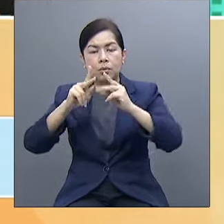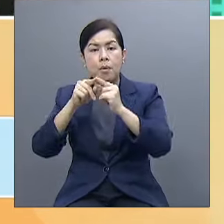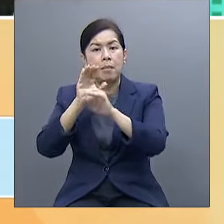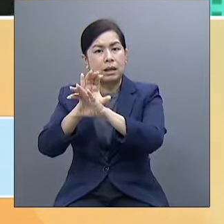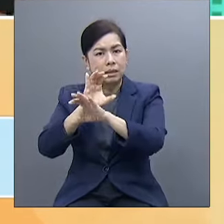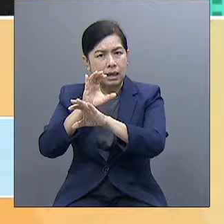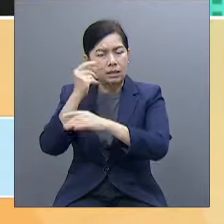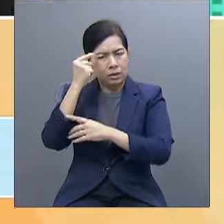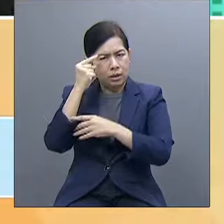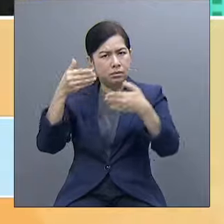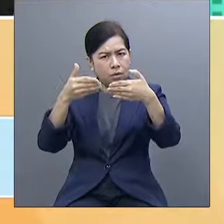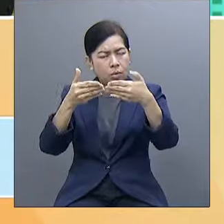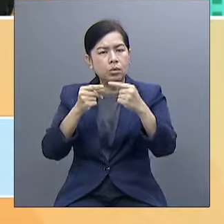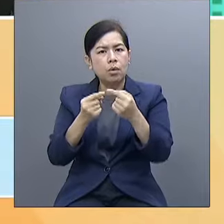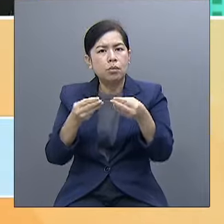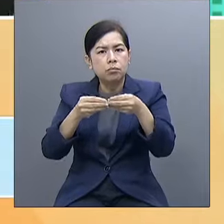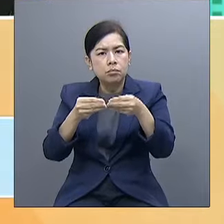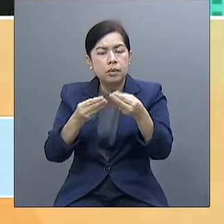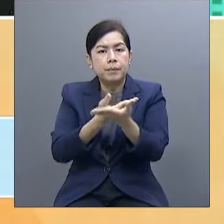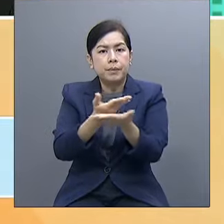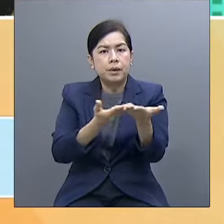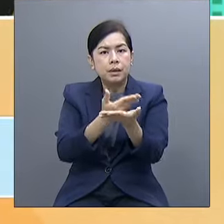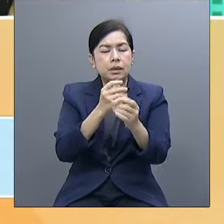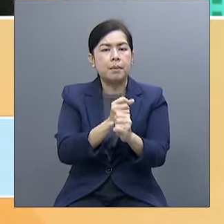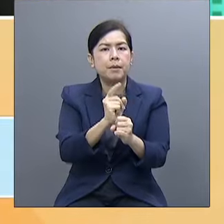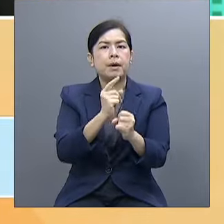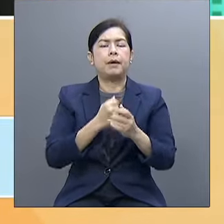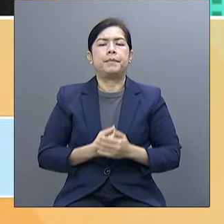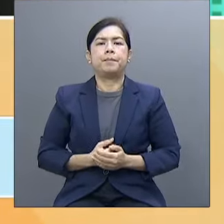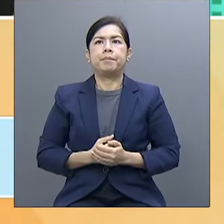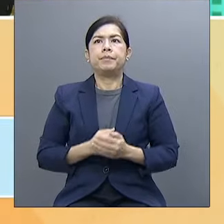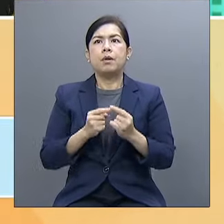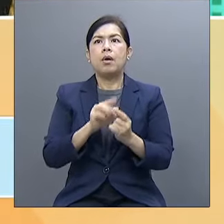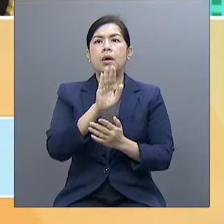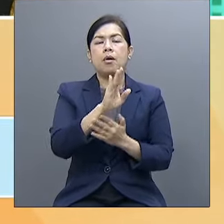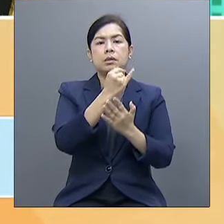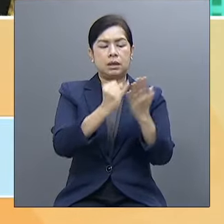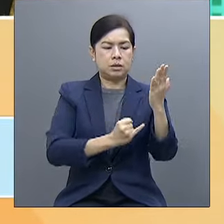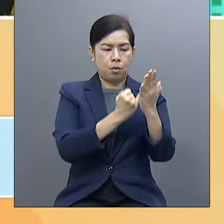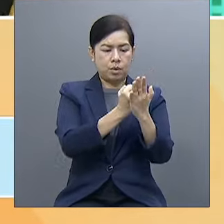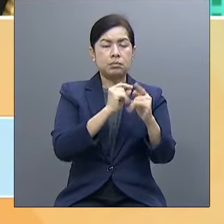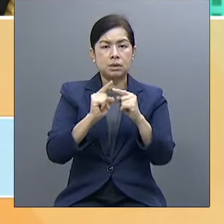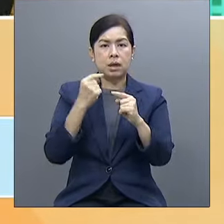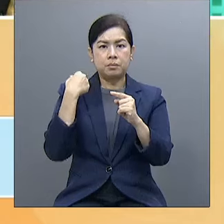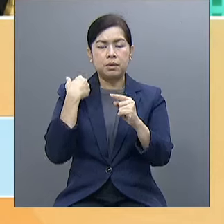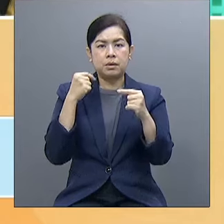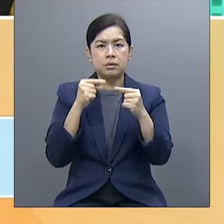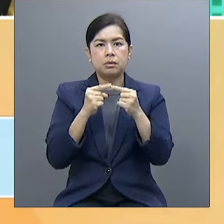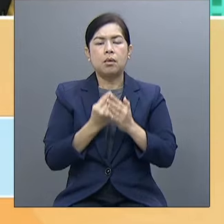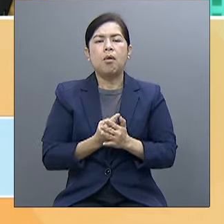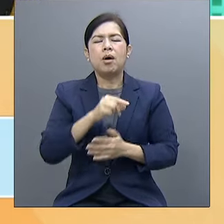นะเขามีบทบาทในเรื่องนี้เพราะว่าลูกหลานของเขาอยู่ในท้องถิ่นนะฮะเขาก็อยากจะให้ลูกหลานของเขาเนี่ยเติบโตเ